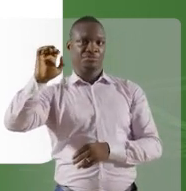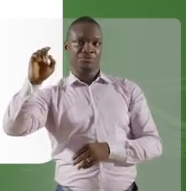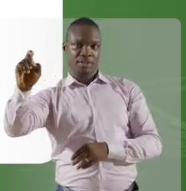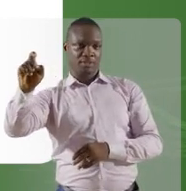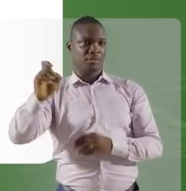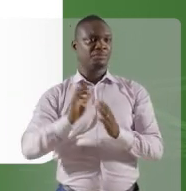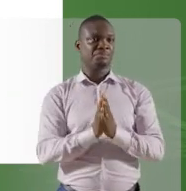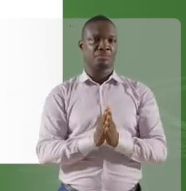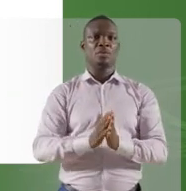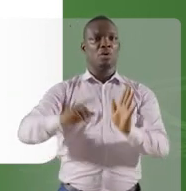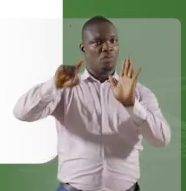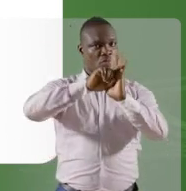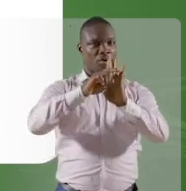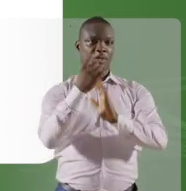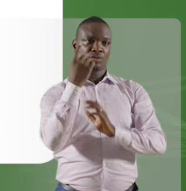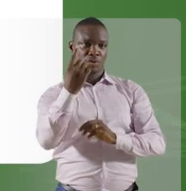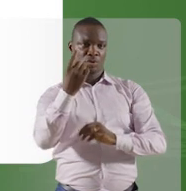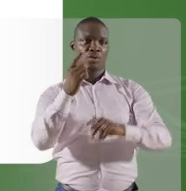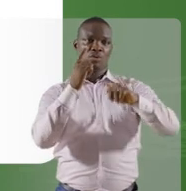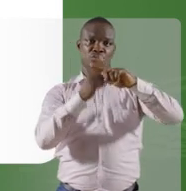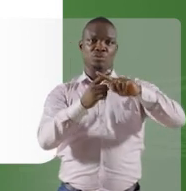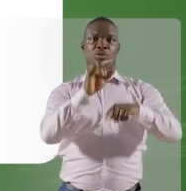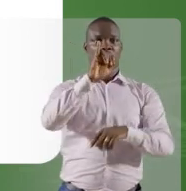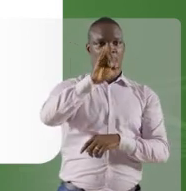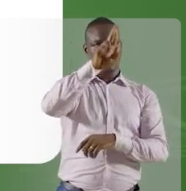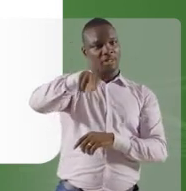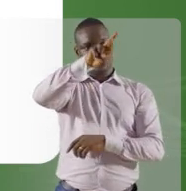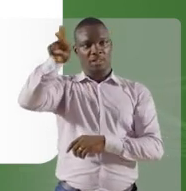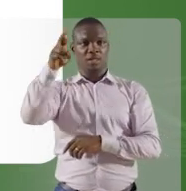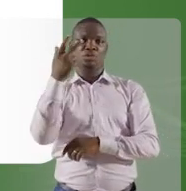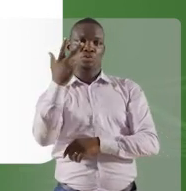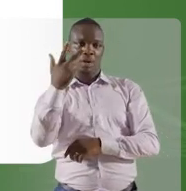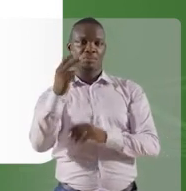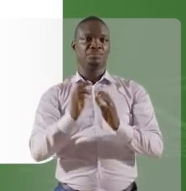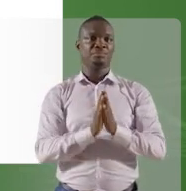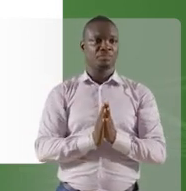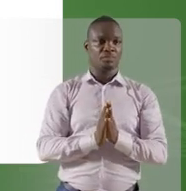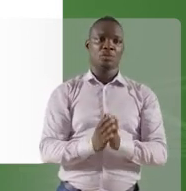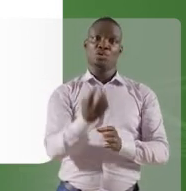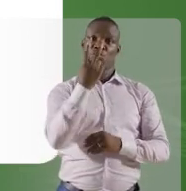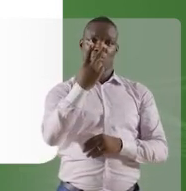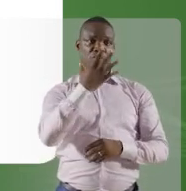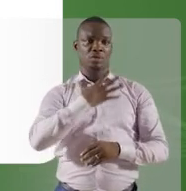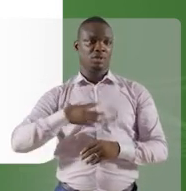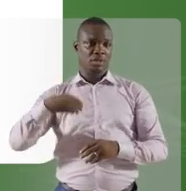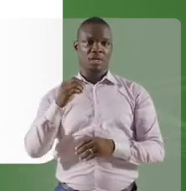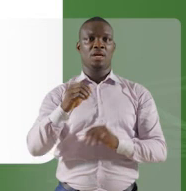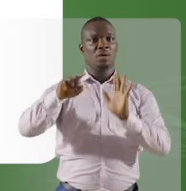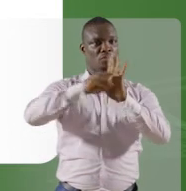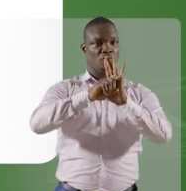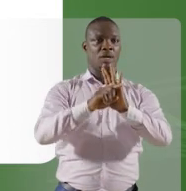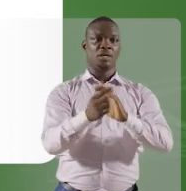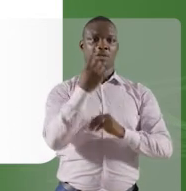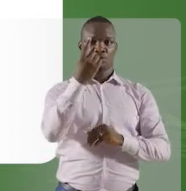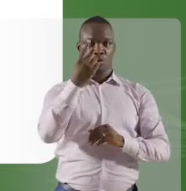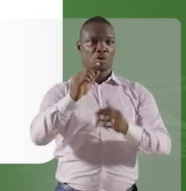moins 1 plus i racine carrée de 3. 2 et moins